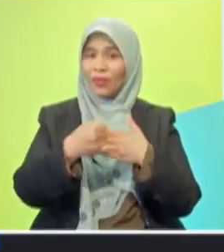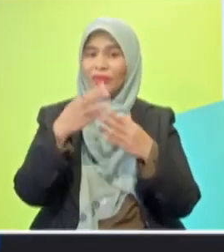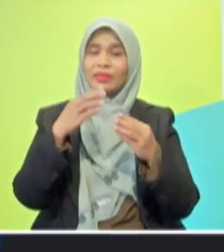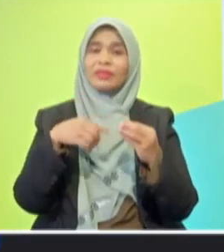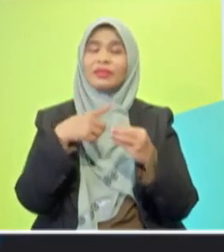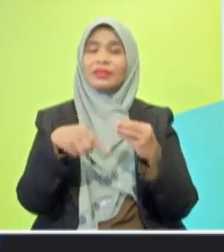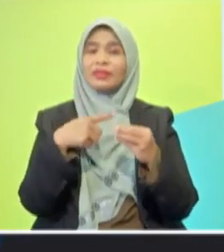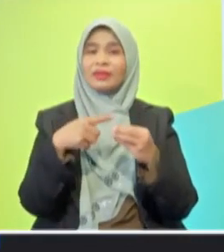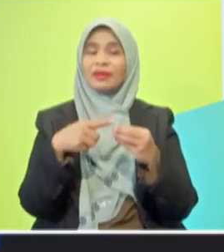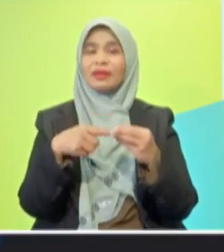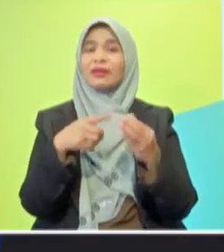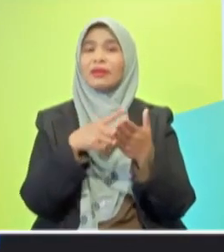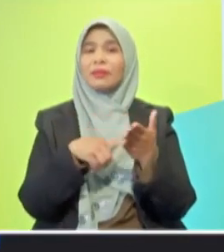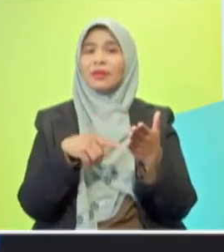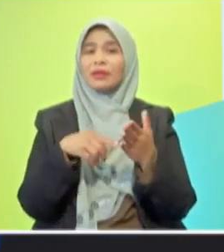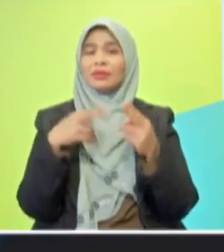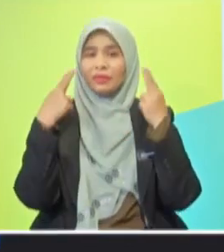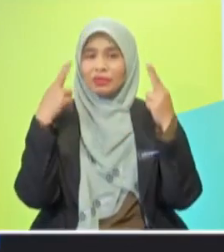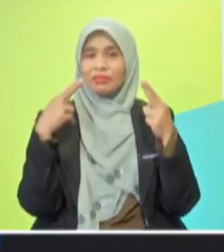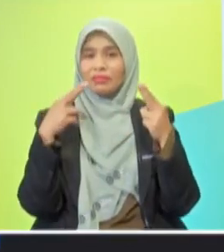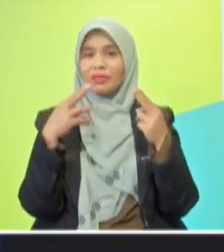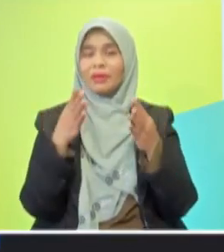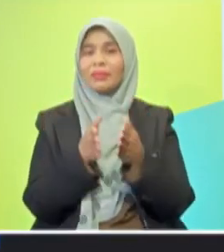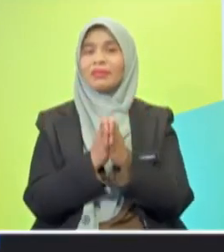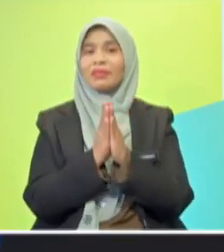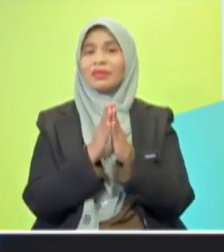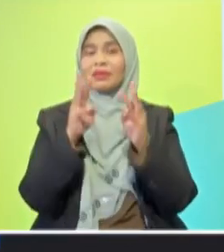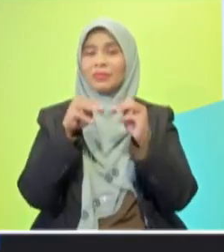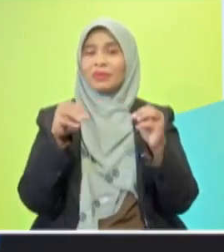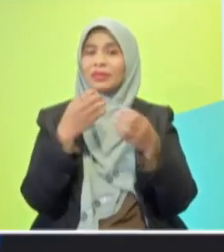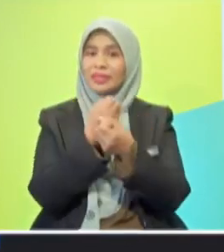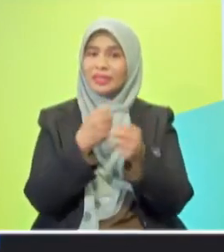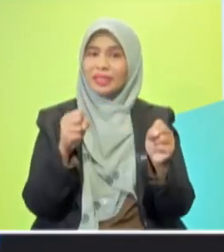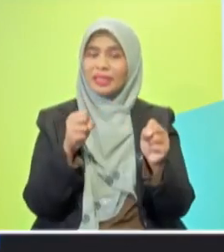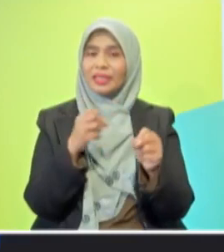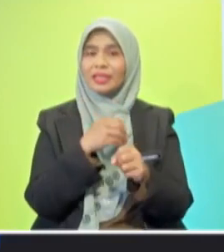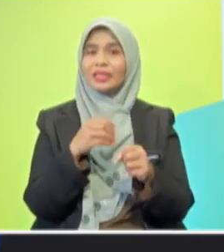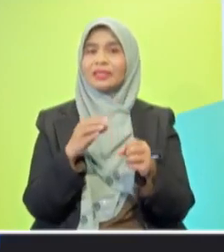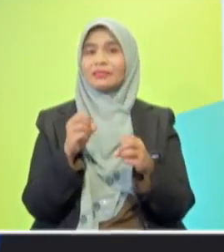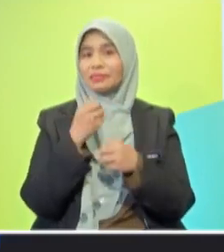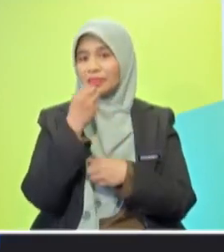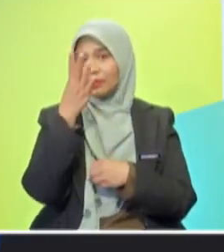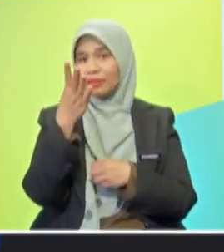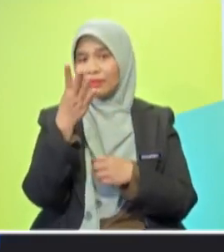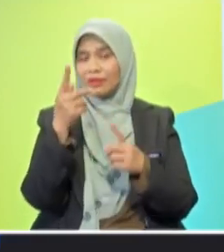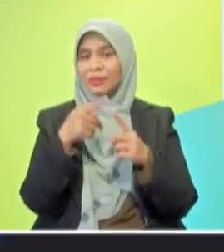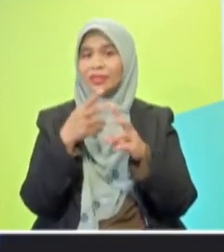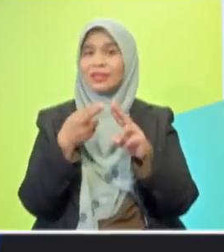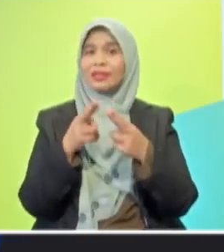projek yang Ustazah minta murid-murid sediakan dan terangkan kepada rakan-rakan di sekolah